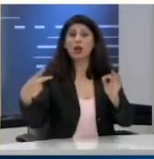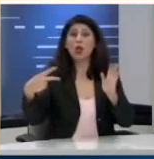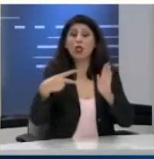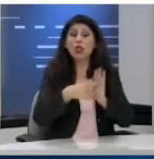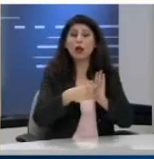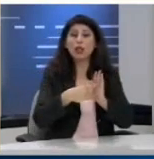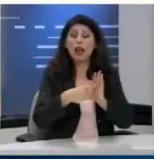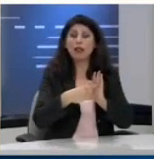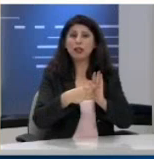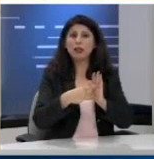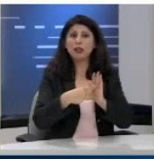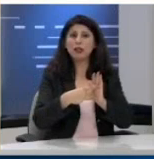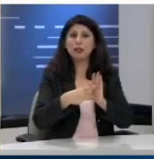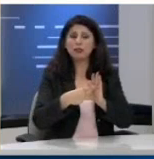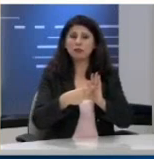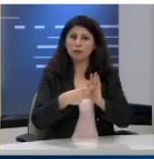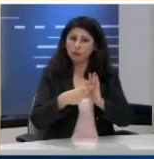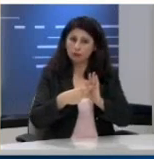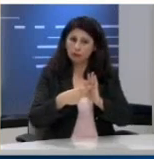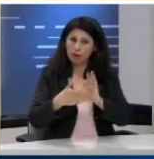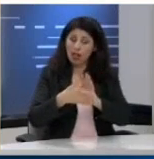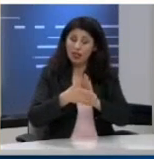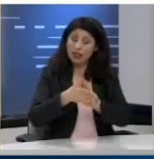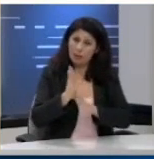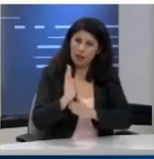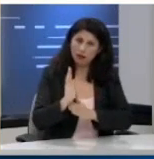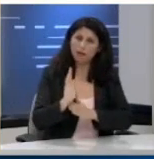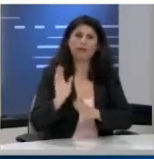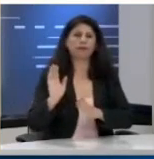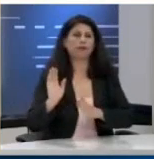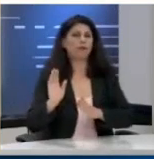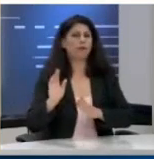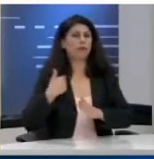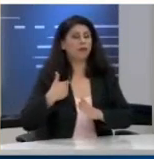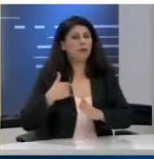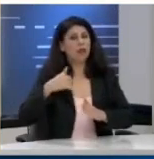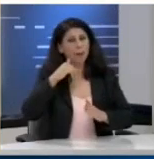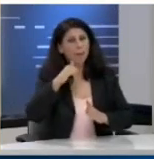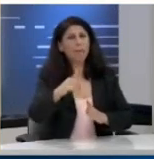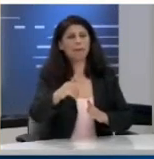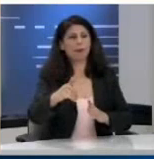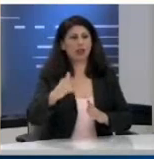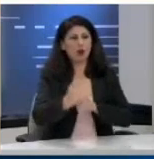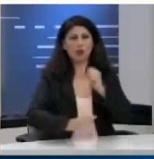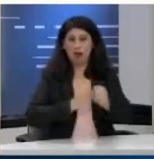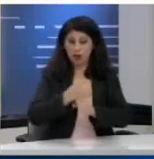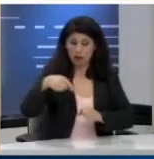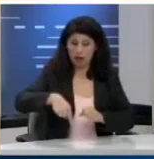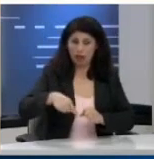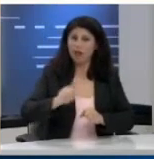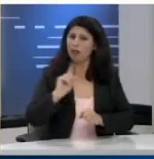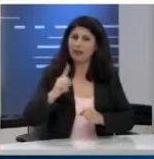2018. Και την πήραμε εκ νέου την έγκριση του ελληνικού λαού. Αν εμείς βρισκόμαστε όλα αυτά τα χρόνια εδώ, δεν είναι γιατί μας